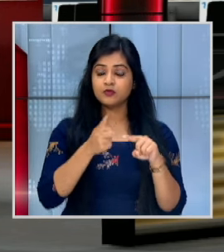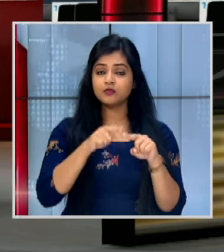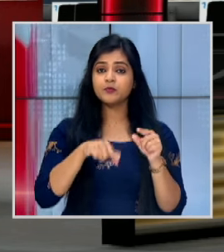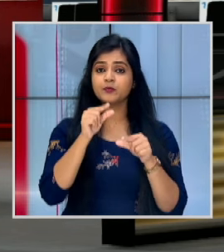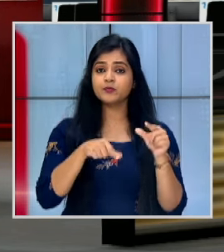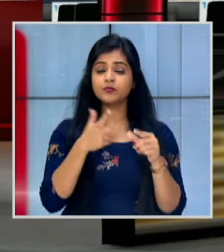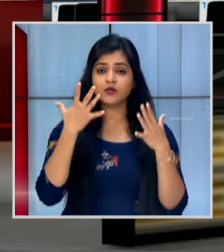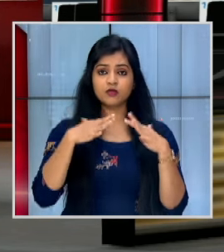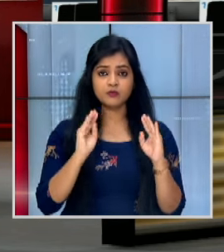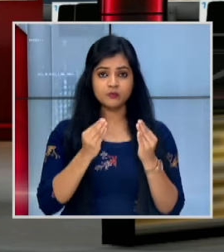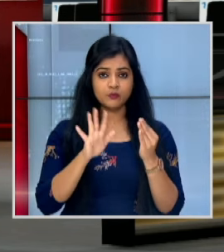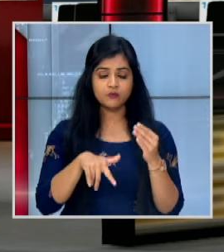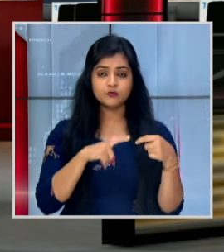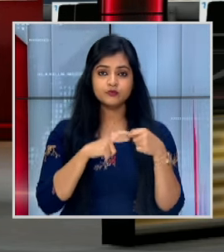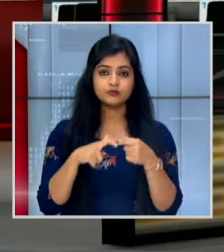എന്താണ്?